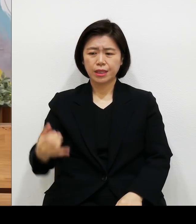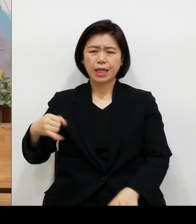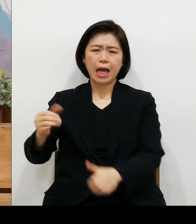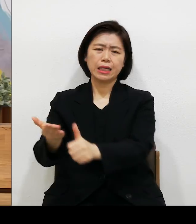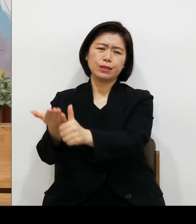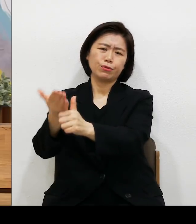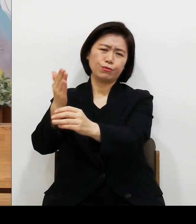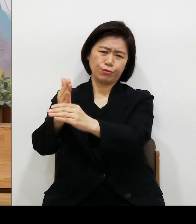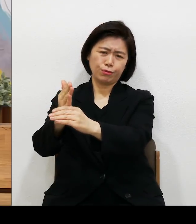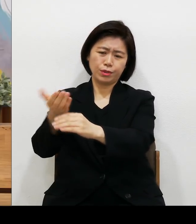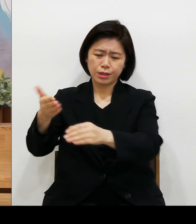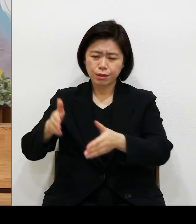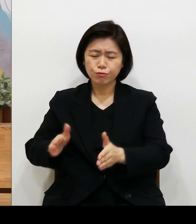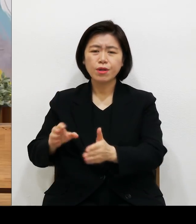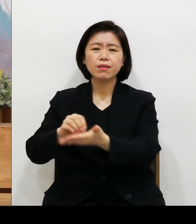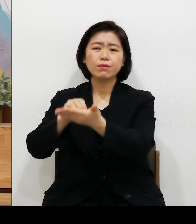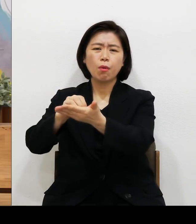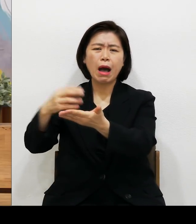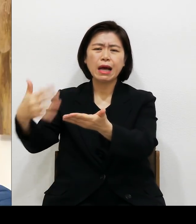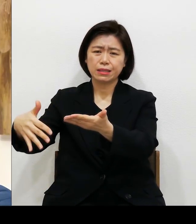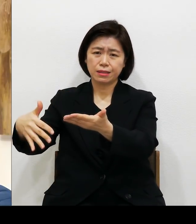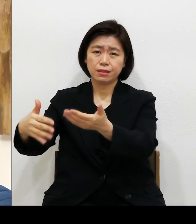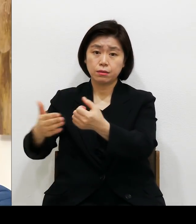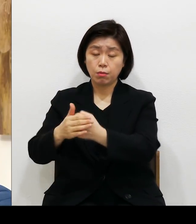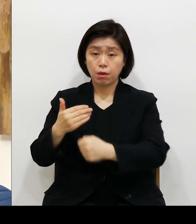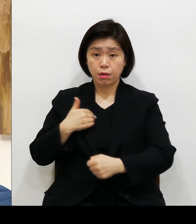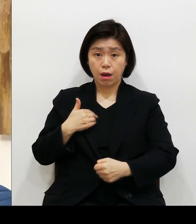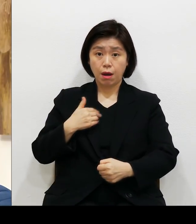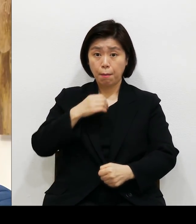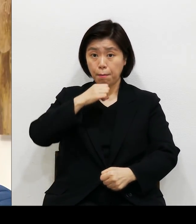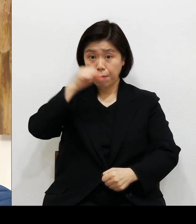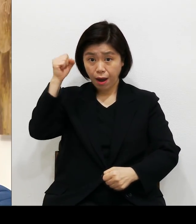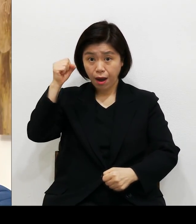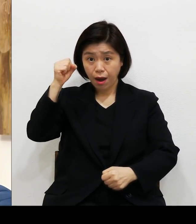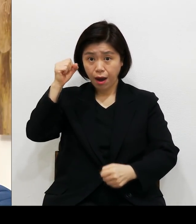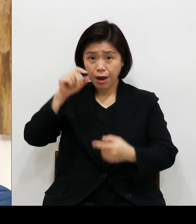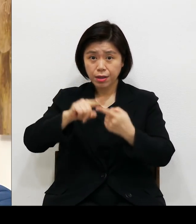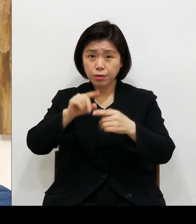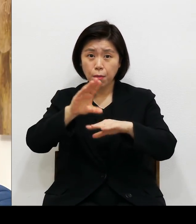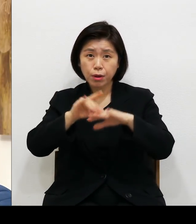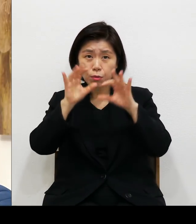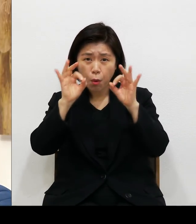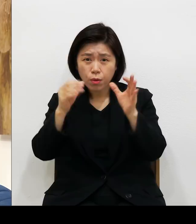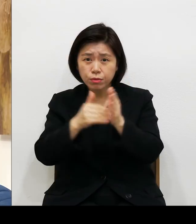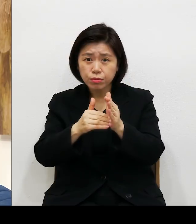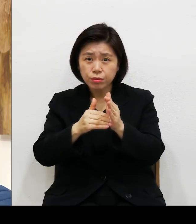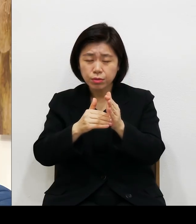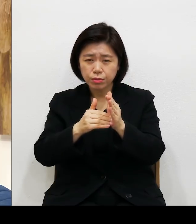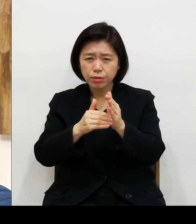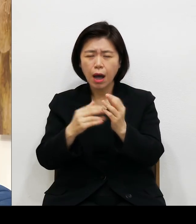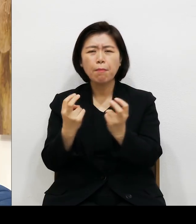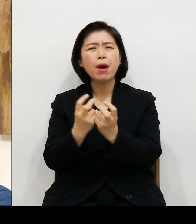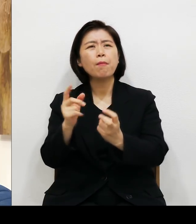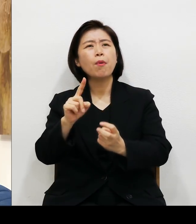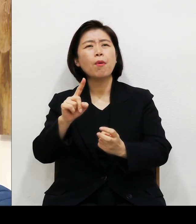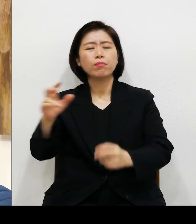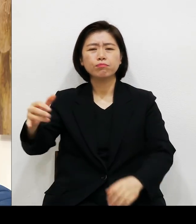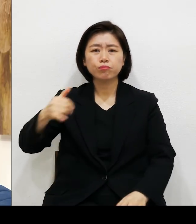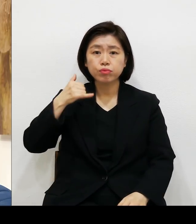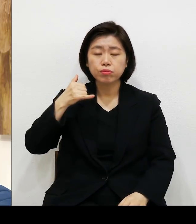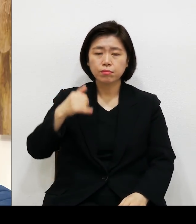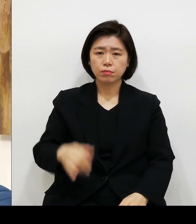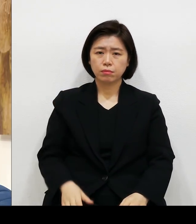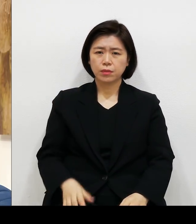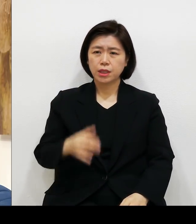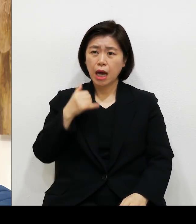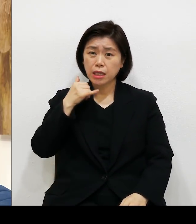비슷한데 출생신고 못 하고 있는데 예. 제가 했다라고 하니까 그 방법 좀 알려달래요. 예. 예. 이게 전화상으로 알려드릴